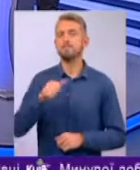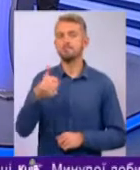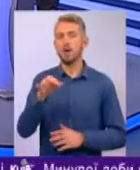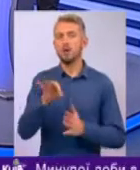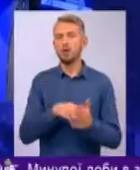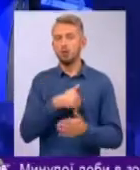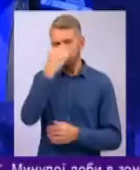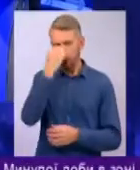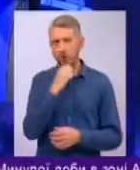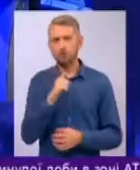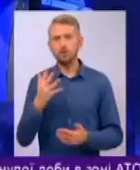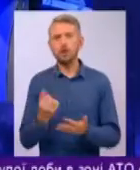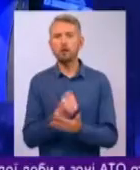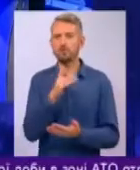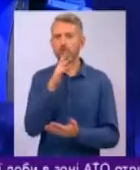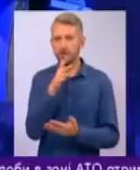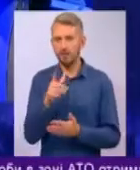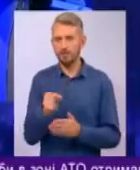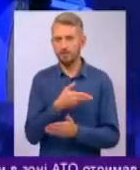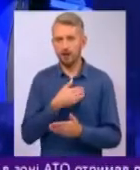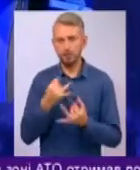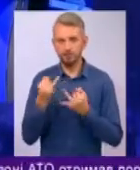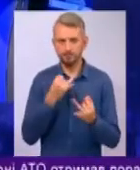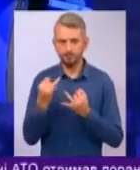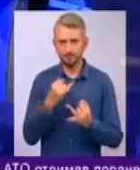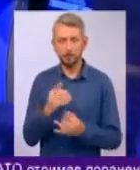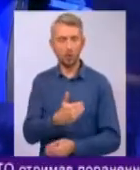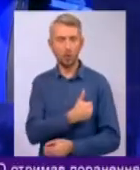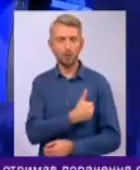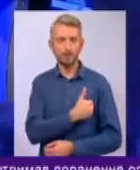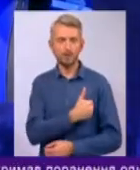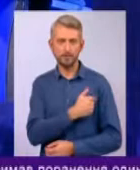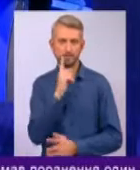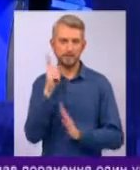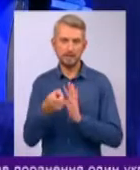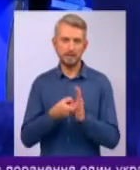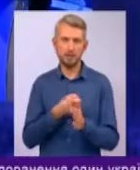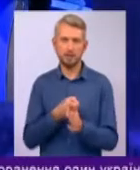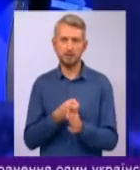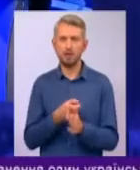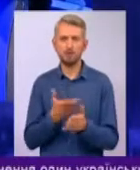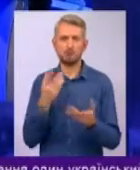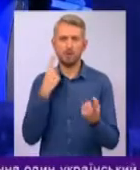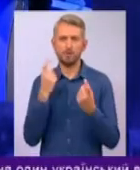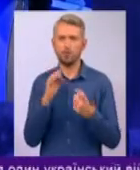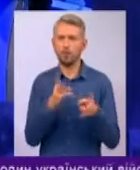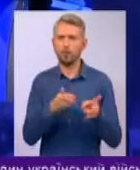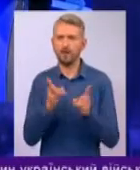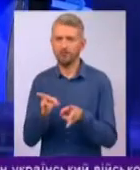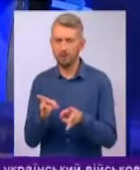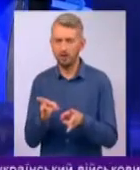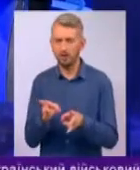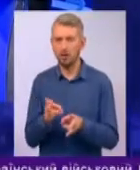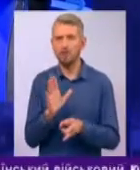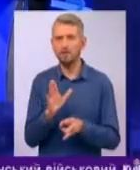хочу подякувати, що знайшли час з нами для спілкування. І хотілося б дізнатися, чи є наразі інформація щодо постраждалих. Адже